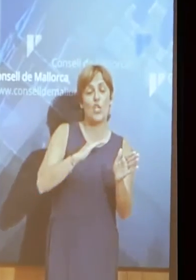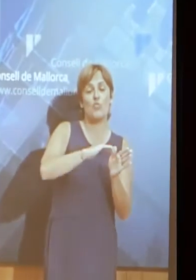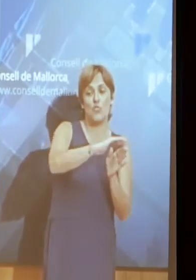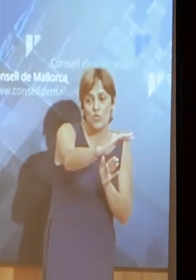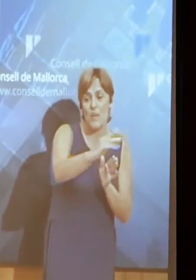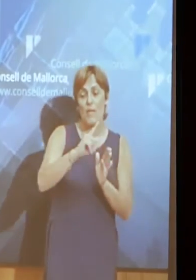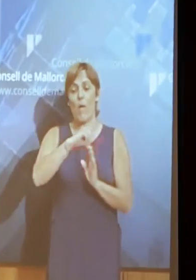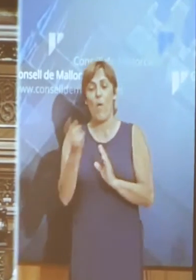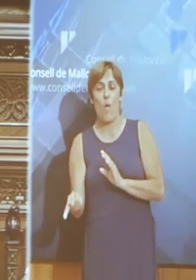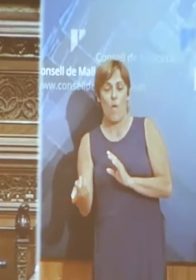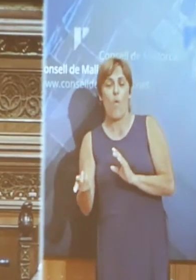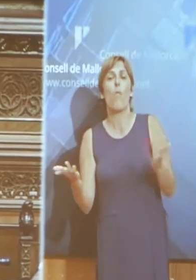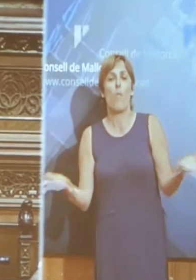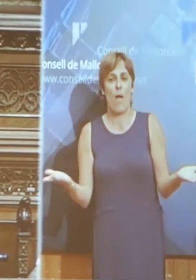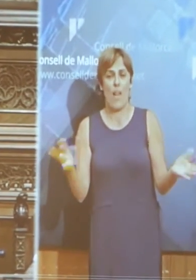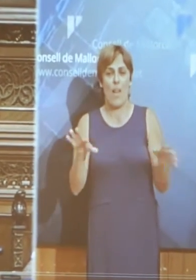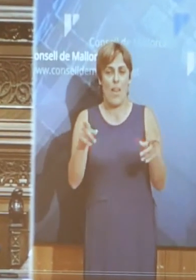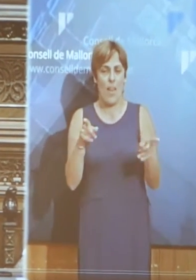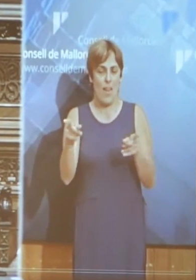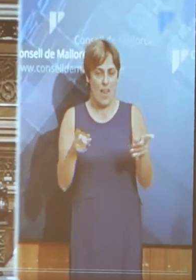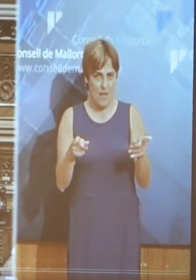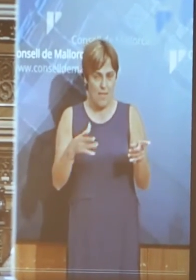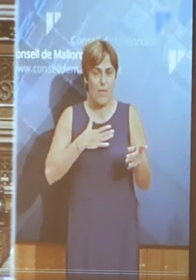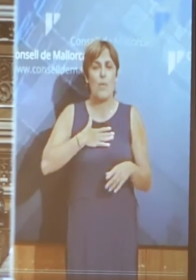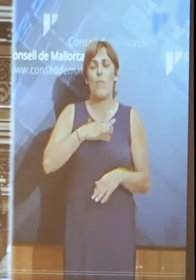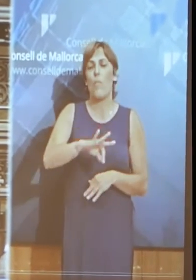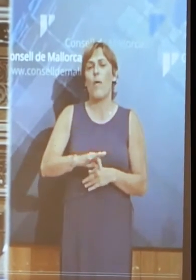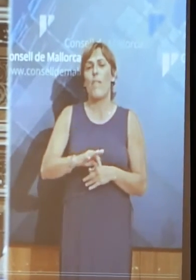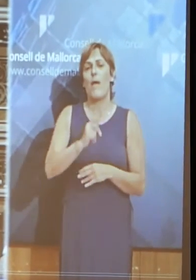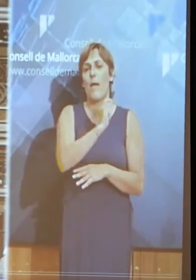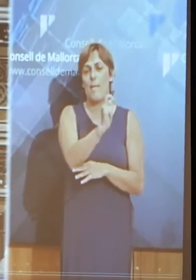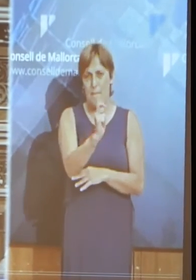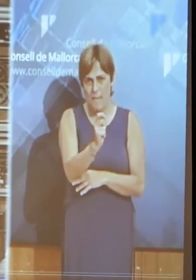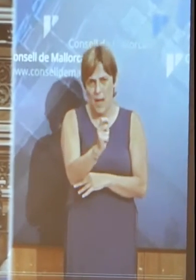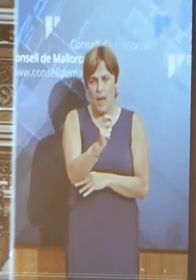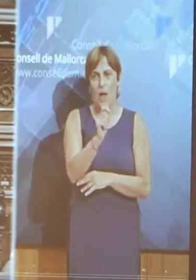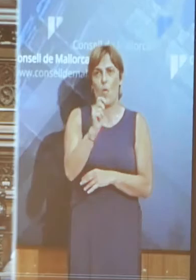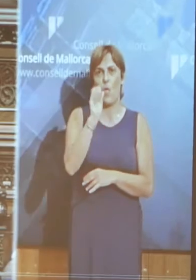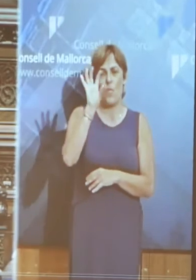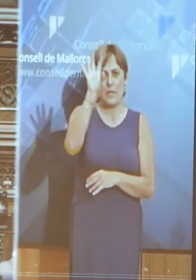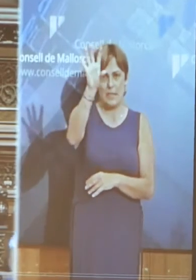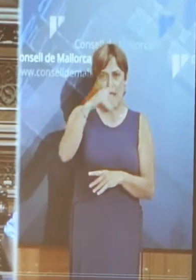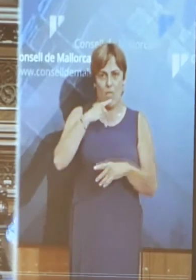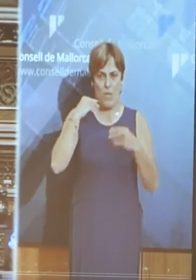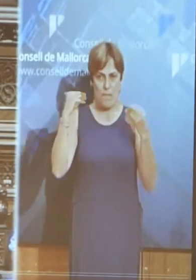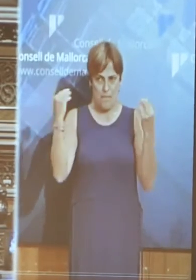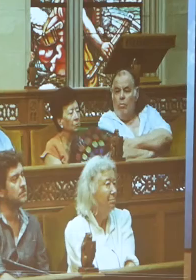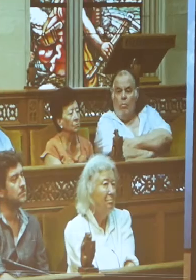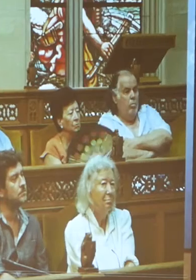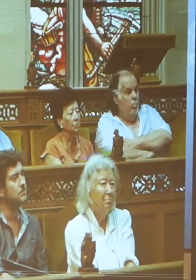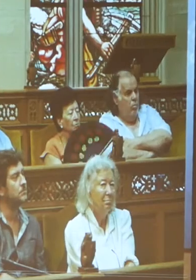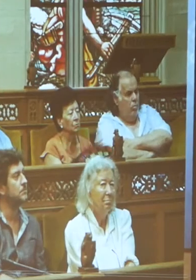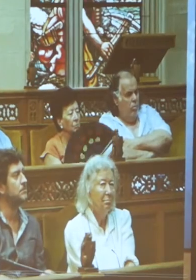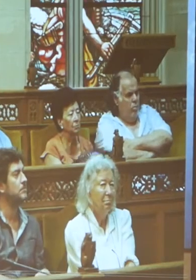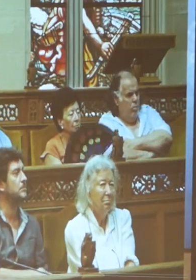centraré molt si podem pagar un estat i un estat molt millor del que tenim i si puguem pagar